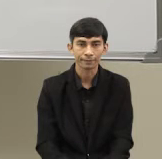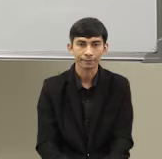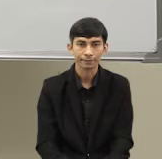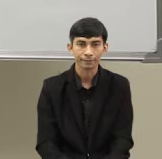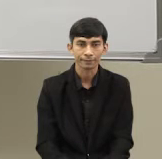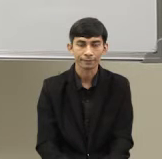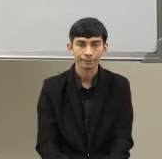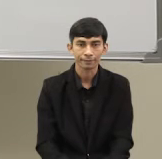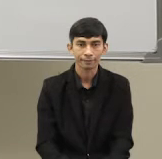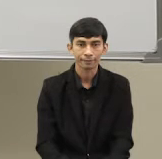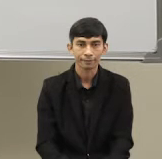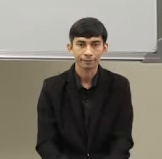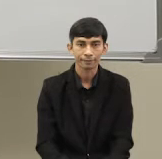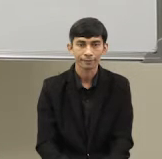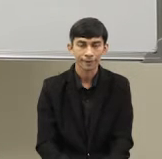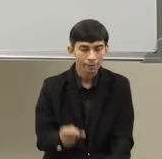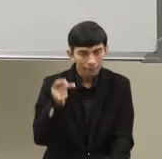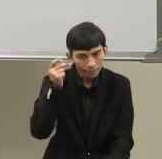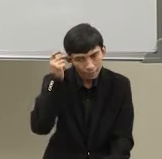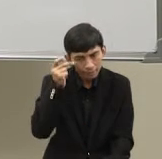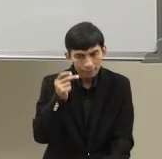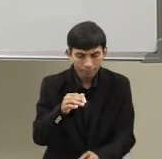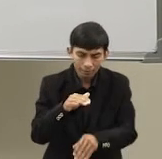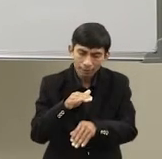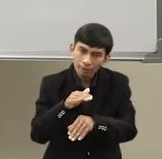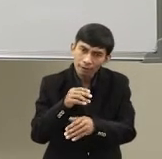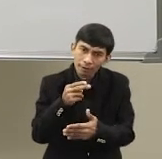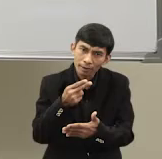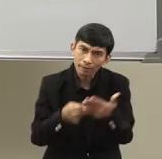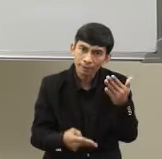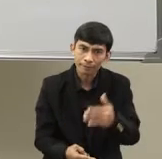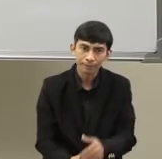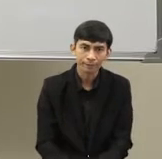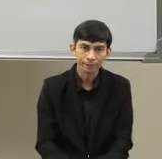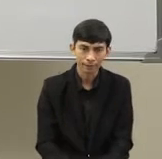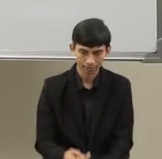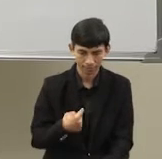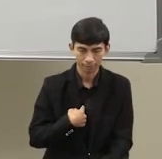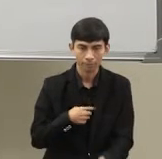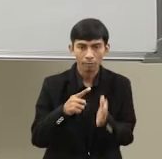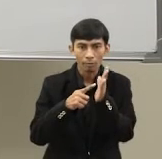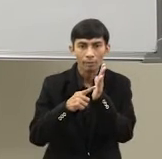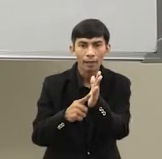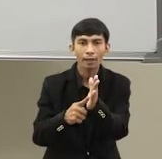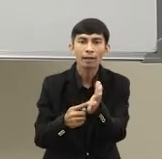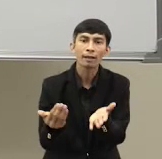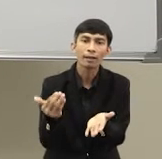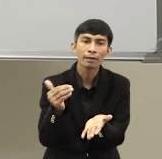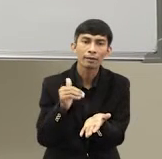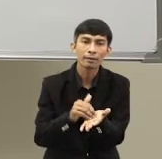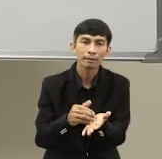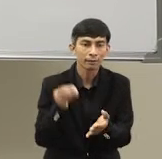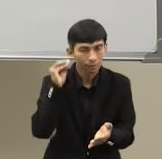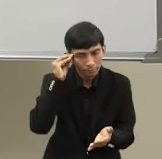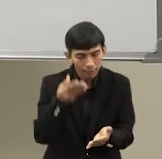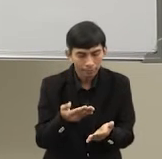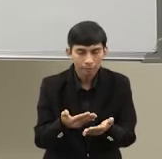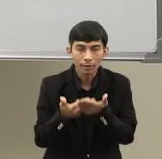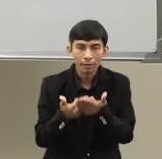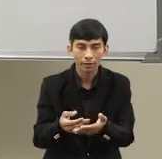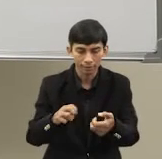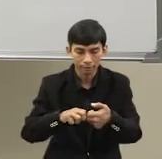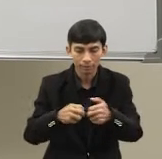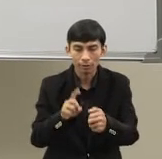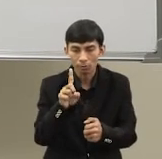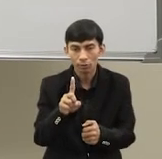cha chẳng dương cực tự lựa ấy con nè cô rưu xong bằng hai anh ta mà đón đậm bay bằng cả chùm nọt muối